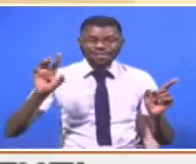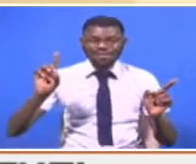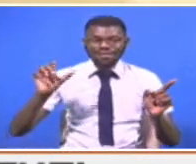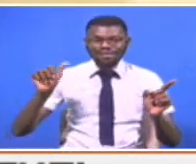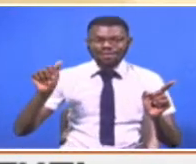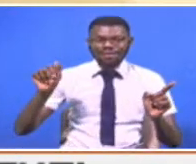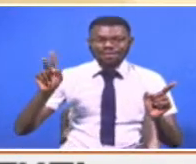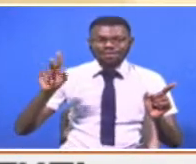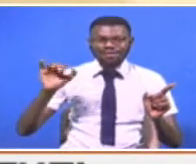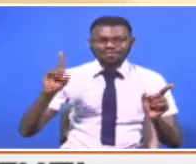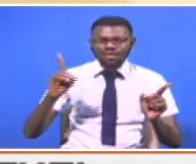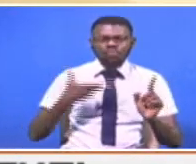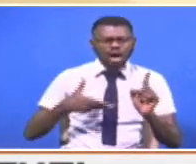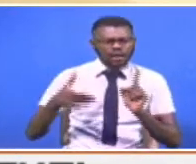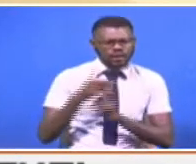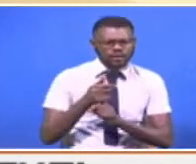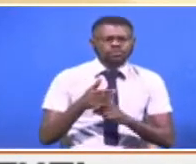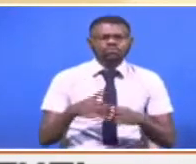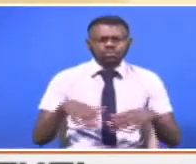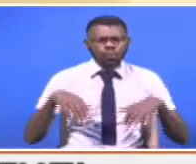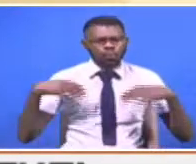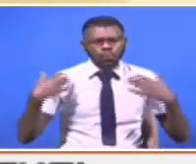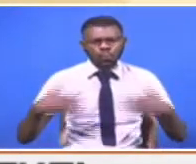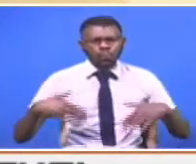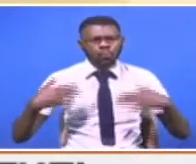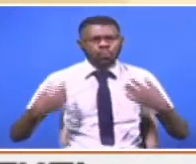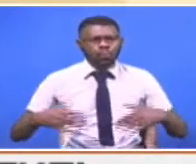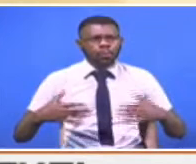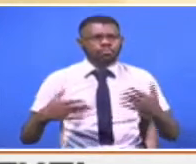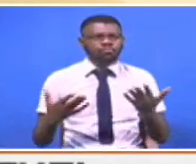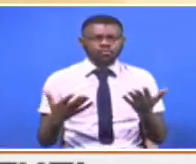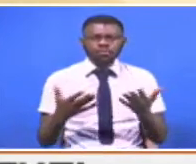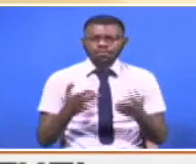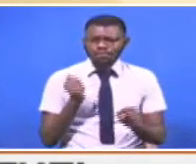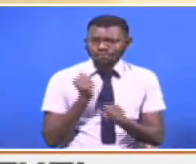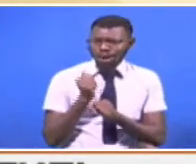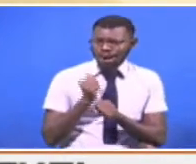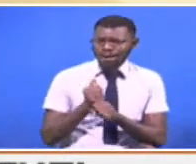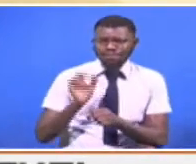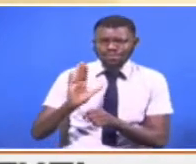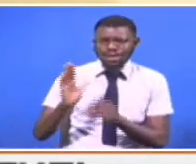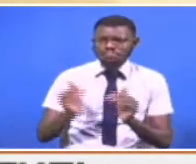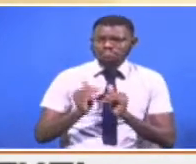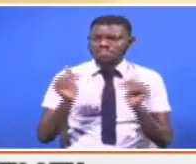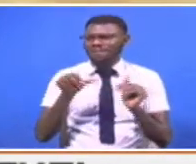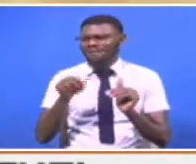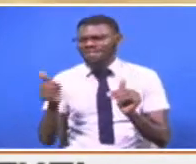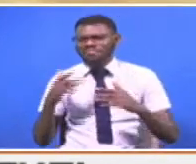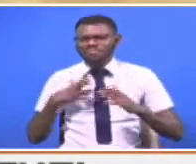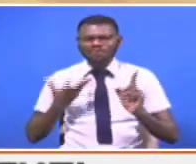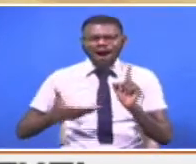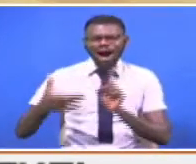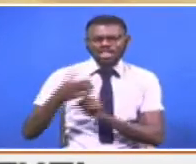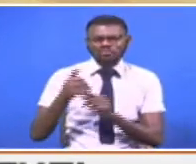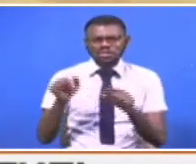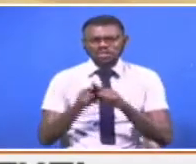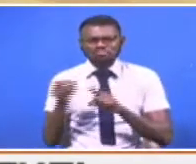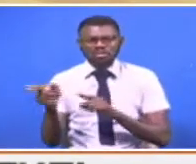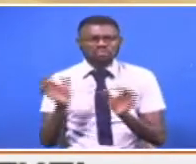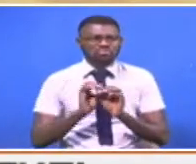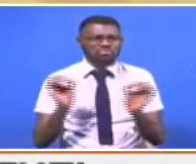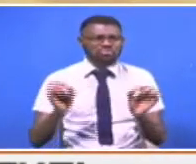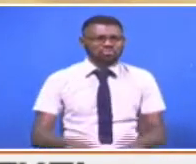has achieved what a feat that many people have not achieved. The marriage between